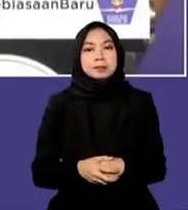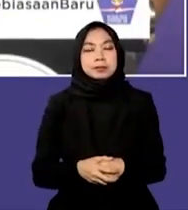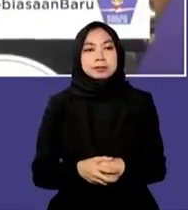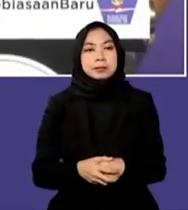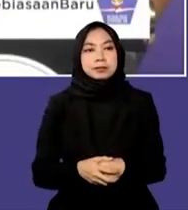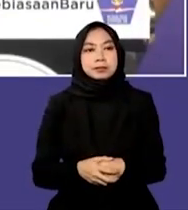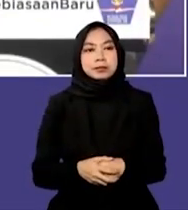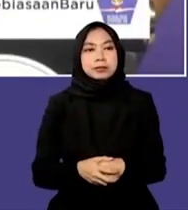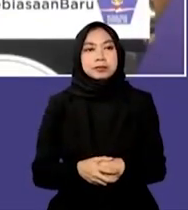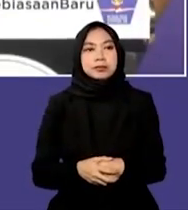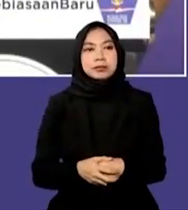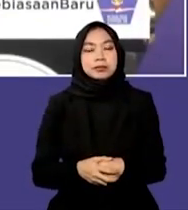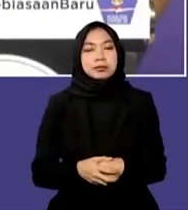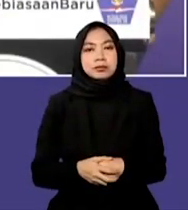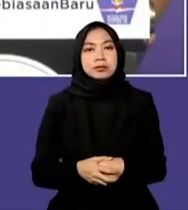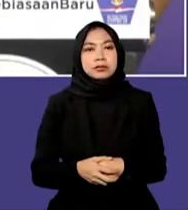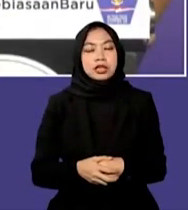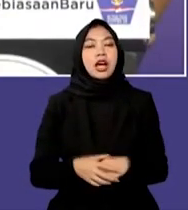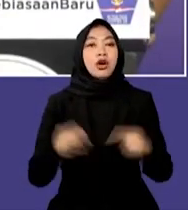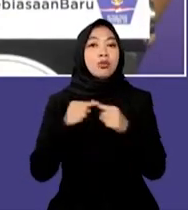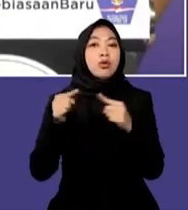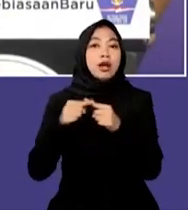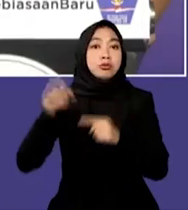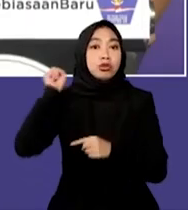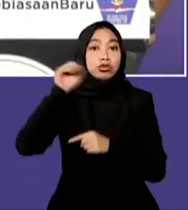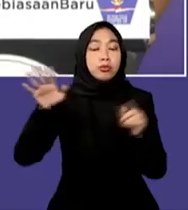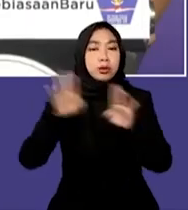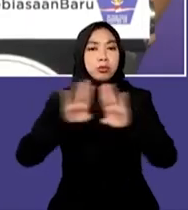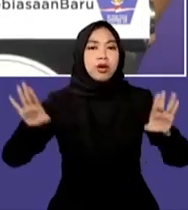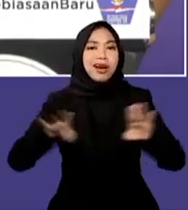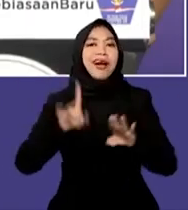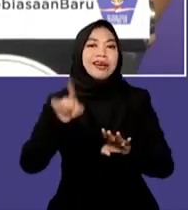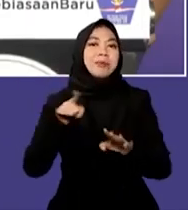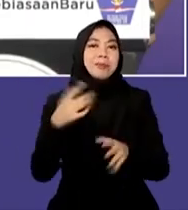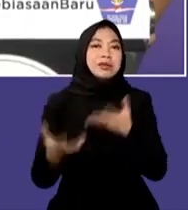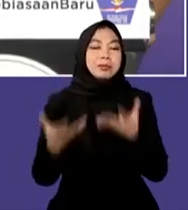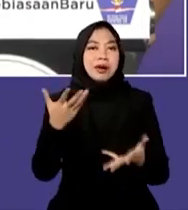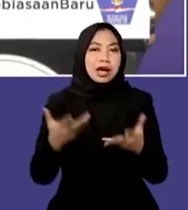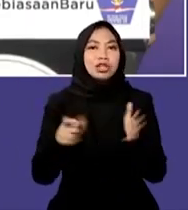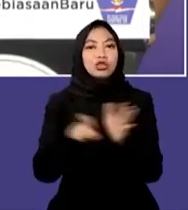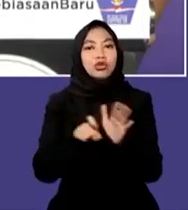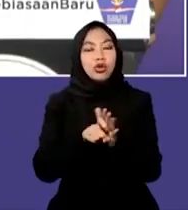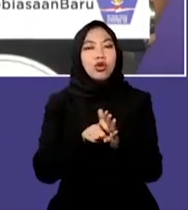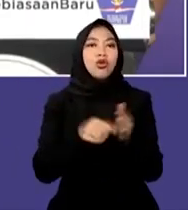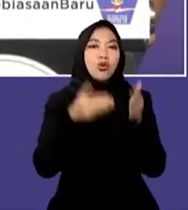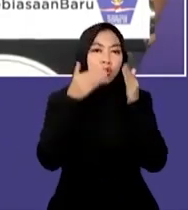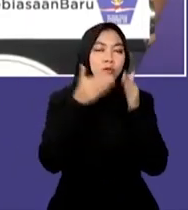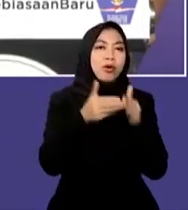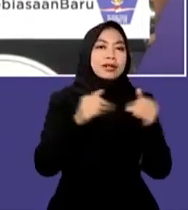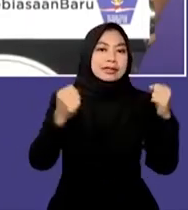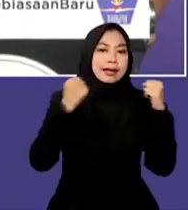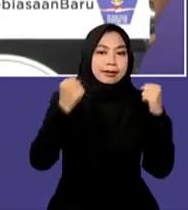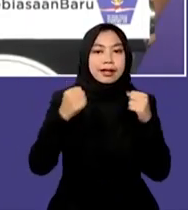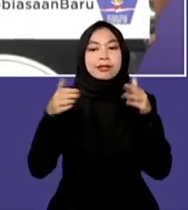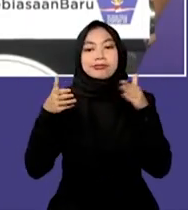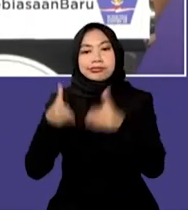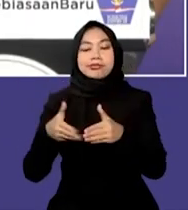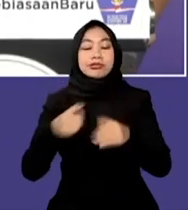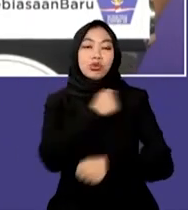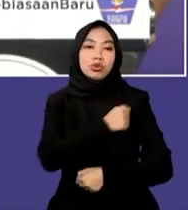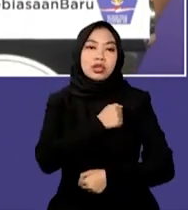terutama dari aspek kesehatan dari aspek sosial dan aspek ekonomi